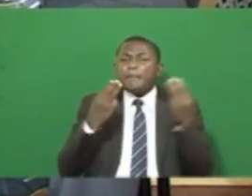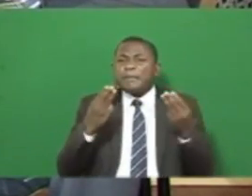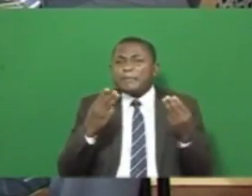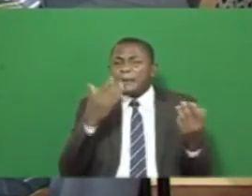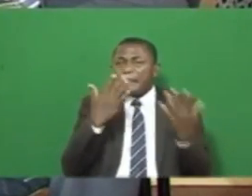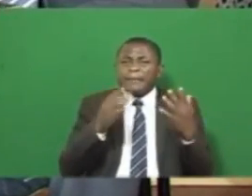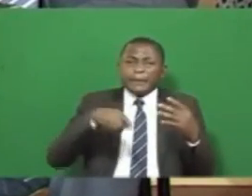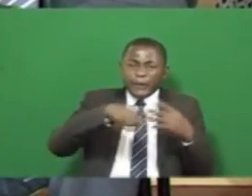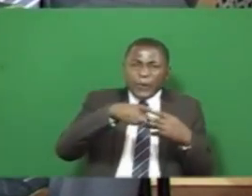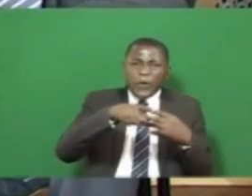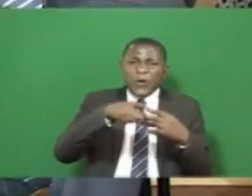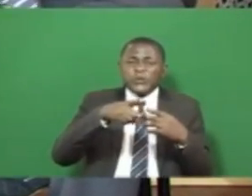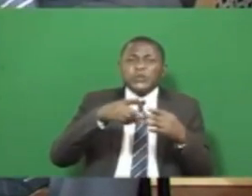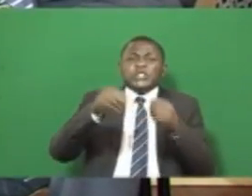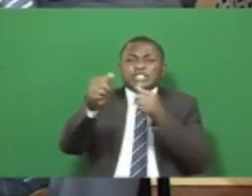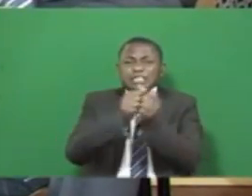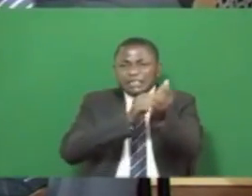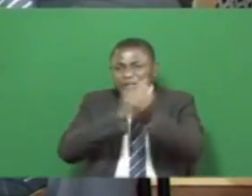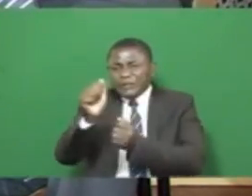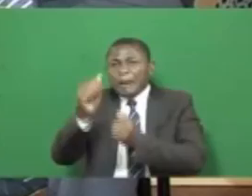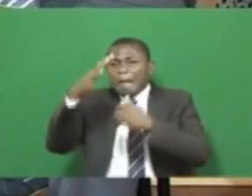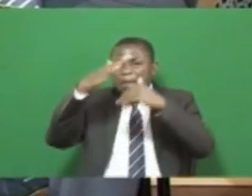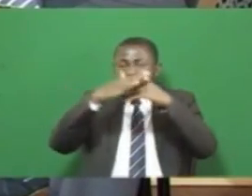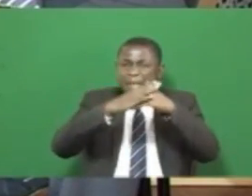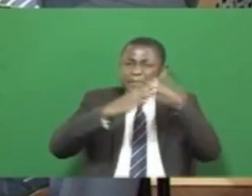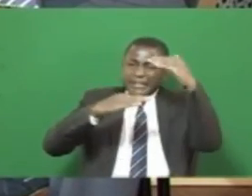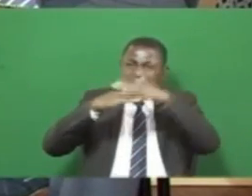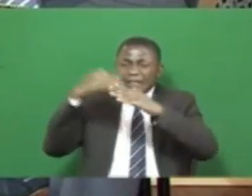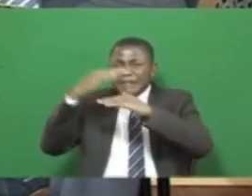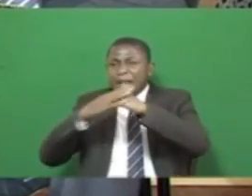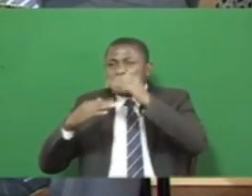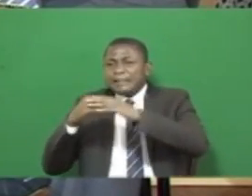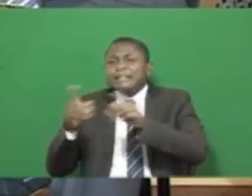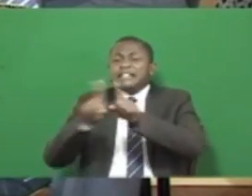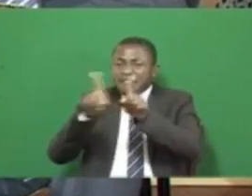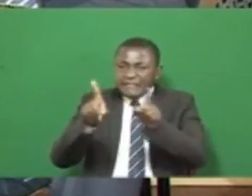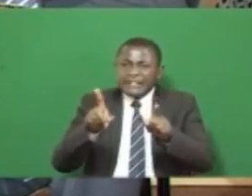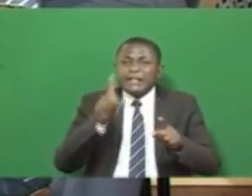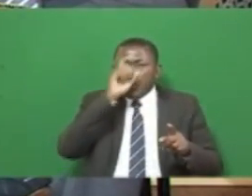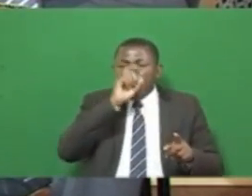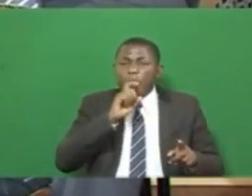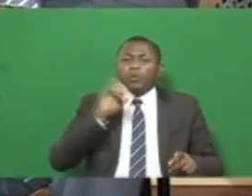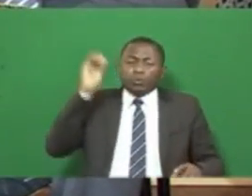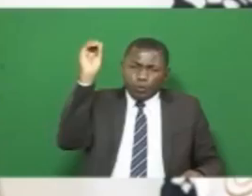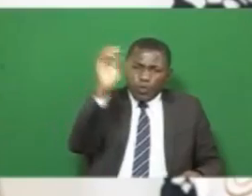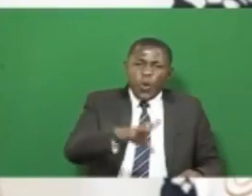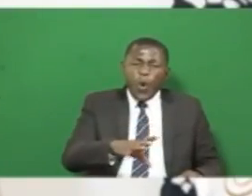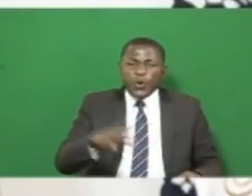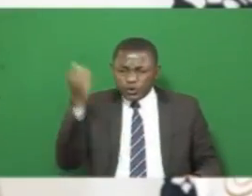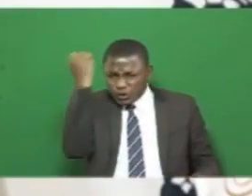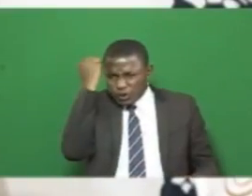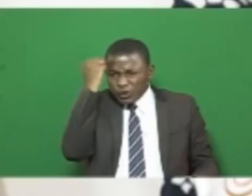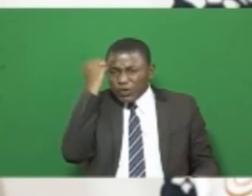tichamboenda kusabotage tichamboenda kusabotage ari mazvora ndekungono dirisa zvunhu zvevarungu kana kungono kanda matombo mdibi. Right.